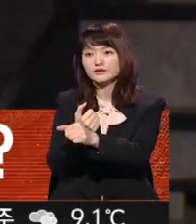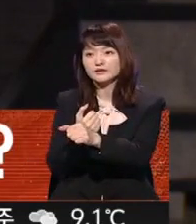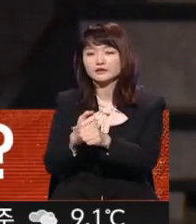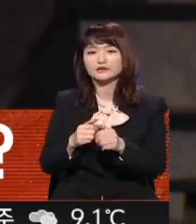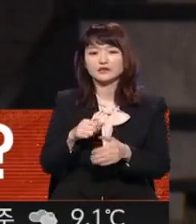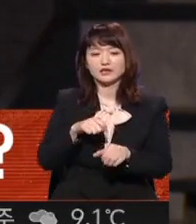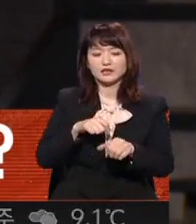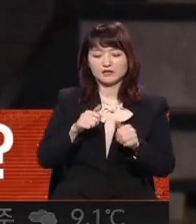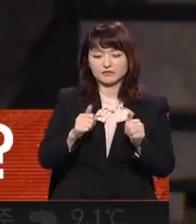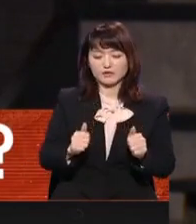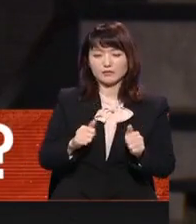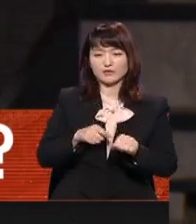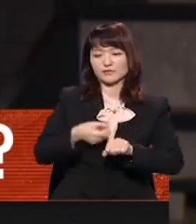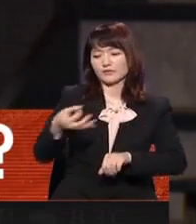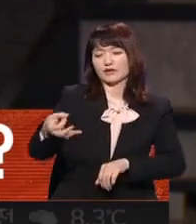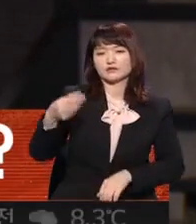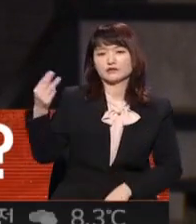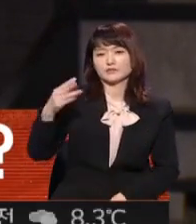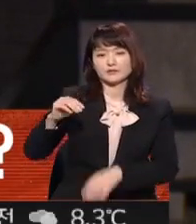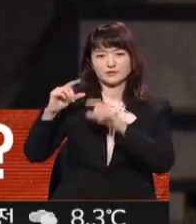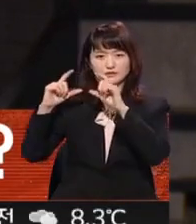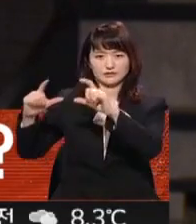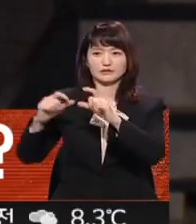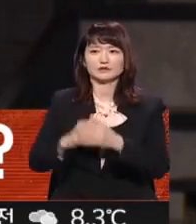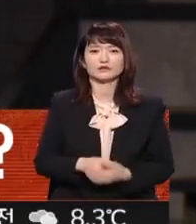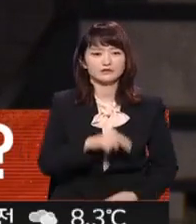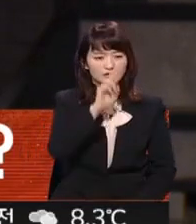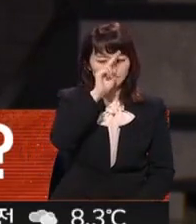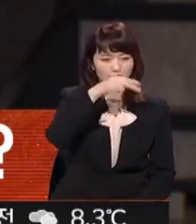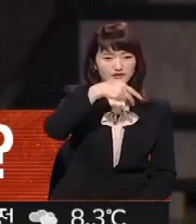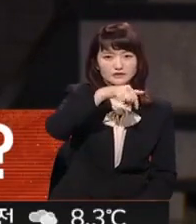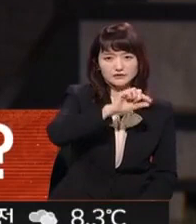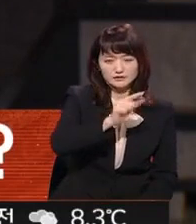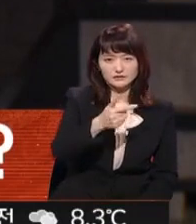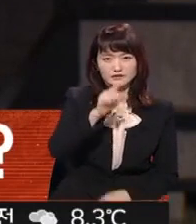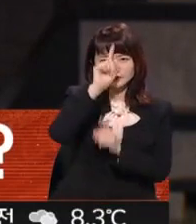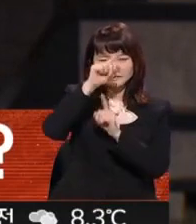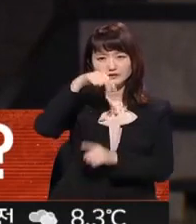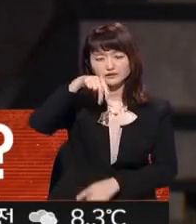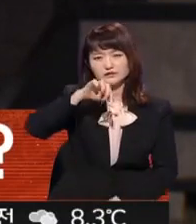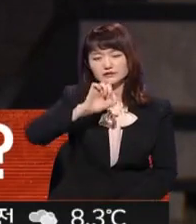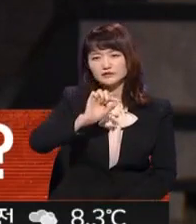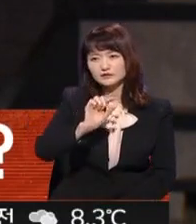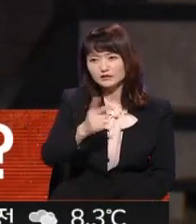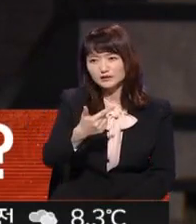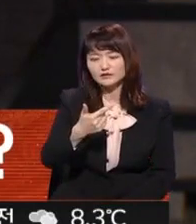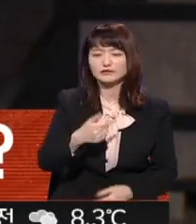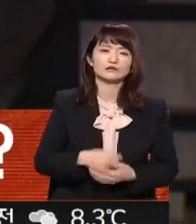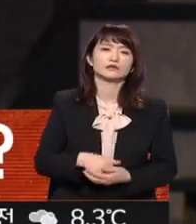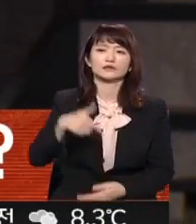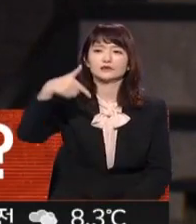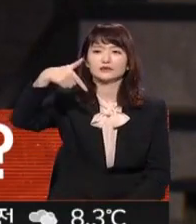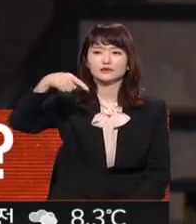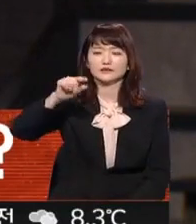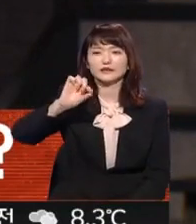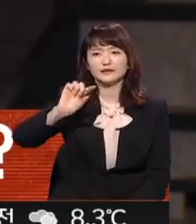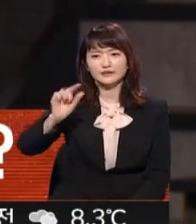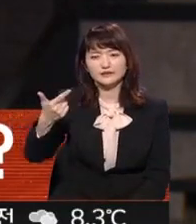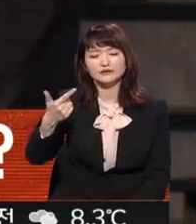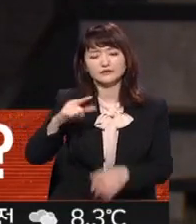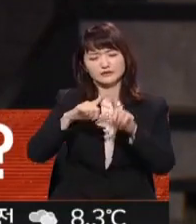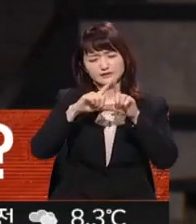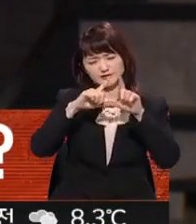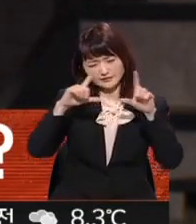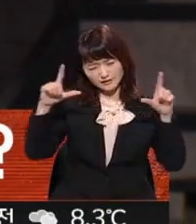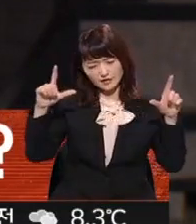3천만원 벌금을 내린 적이 있고요 그 이후에도 이제 박시연이라든지 이승현 장미인의 그리고 가인이라든가 이런 많은